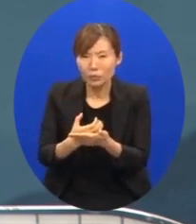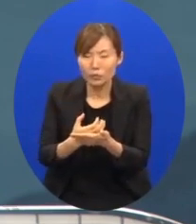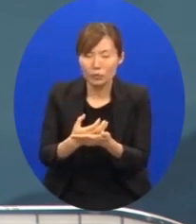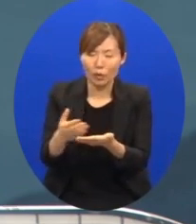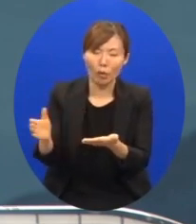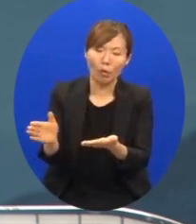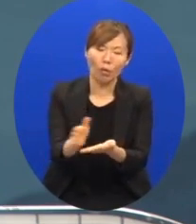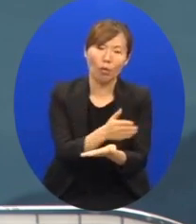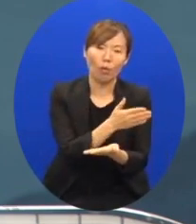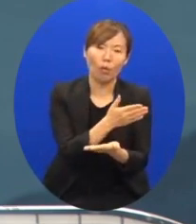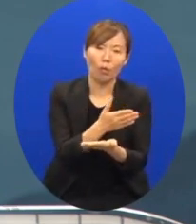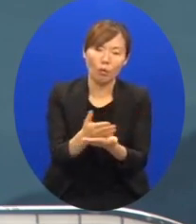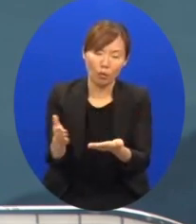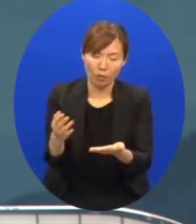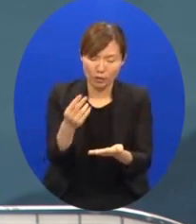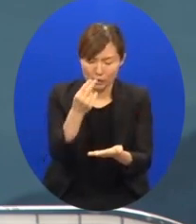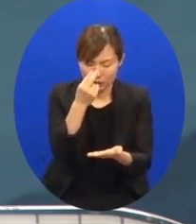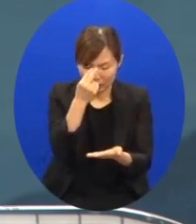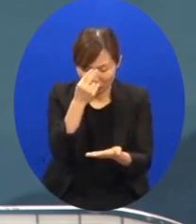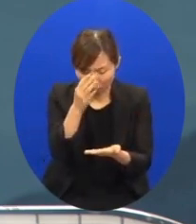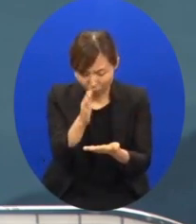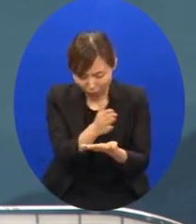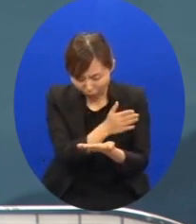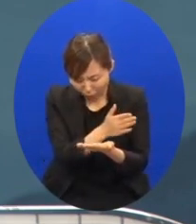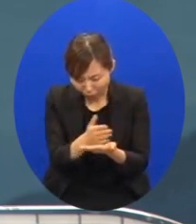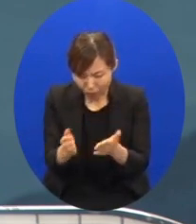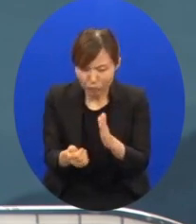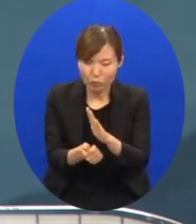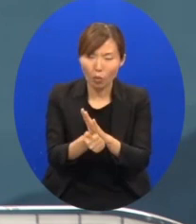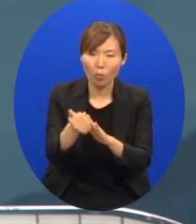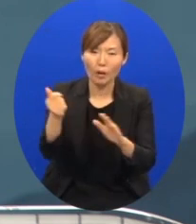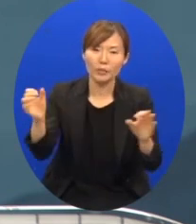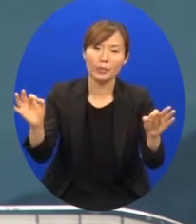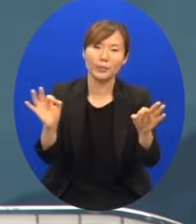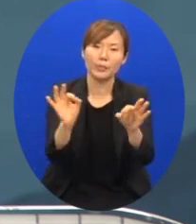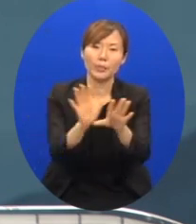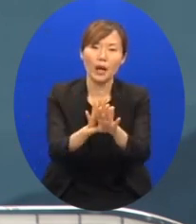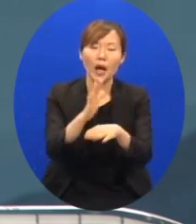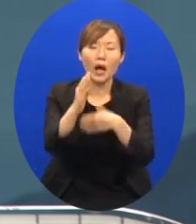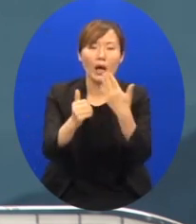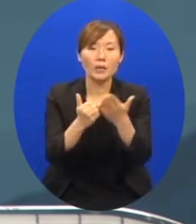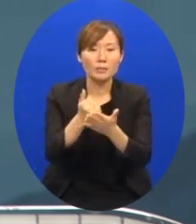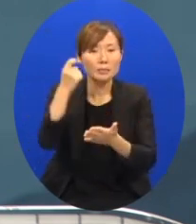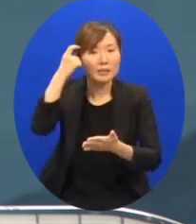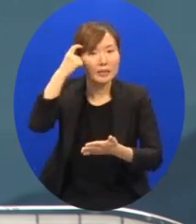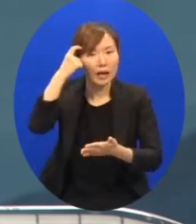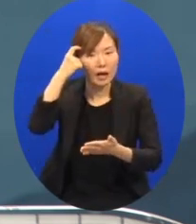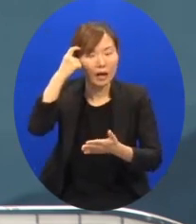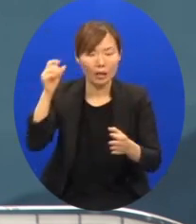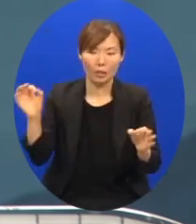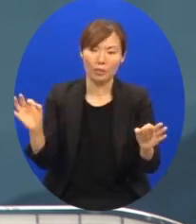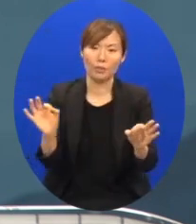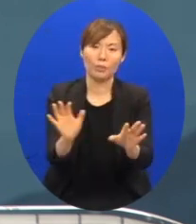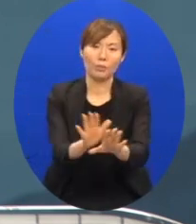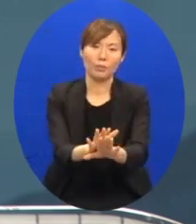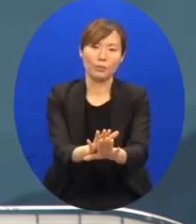성령의 근심도 없고 하나님을 향한 소원도 없고 하나님이 지은 생각도 없고